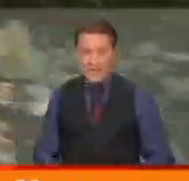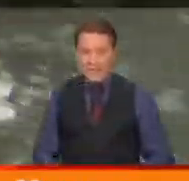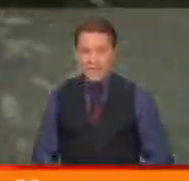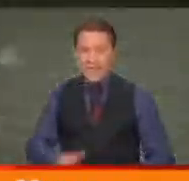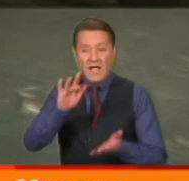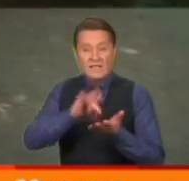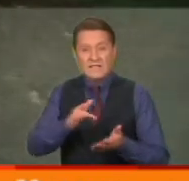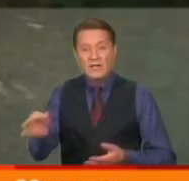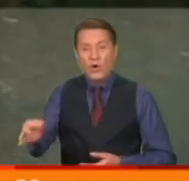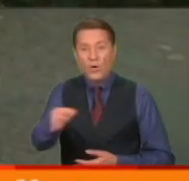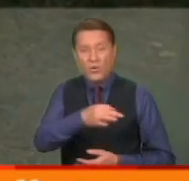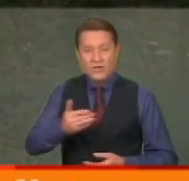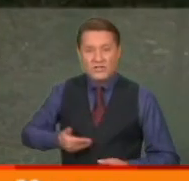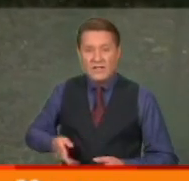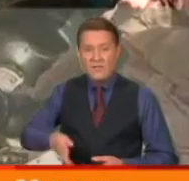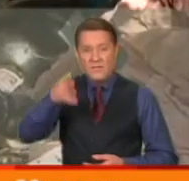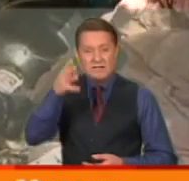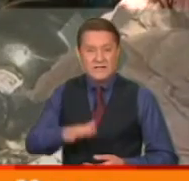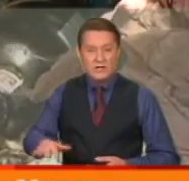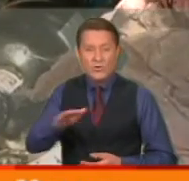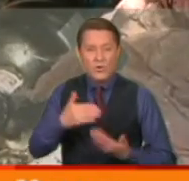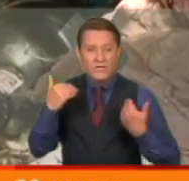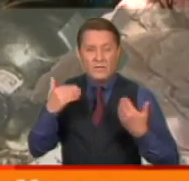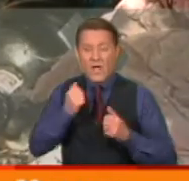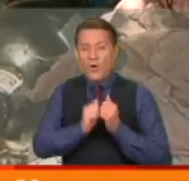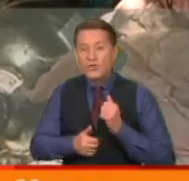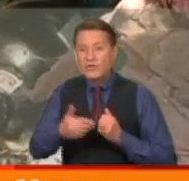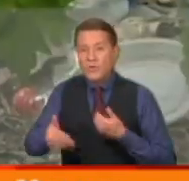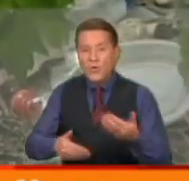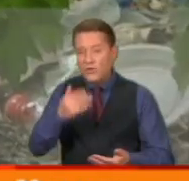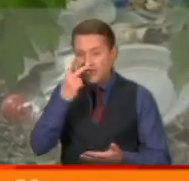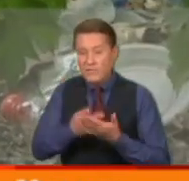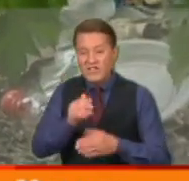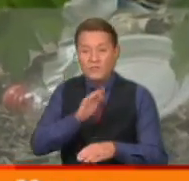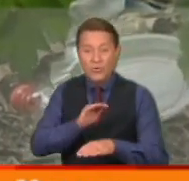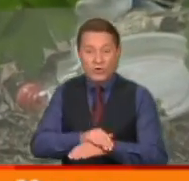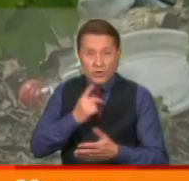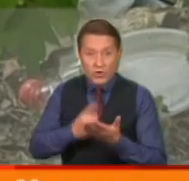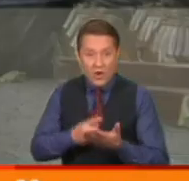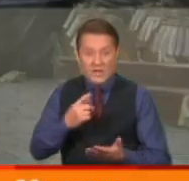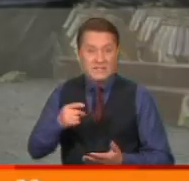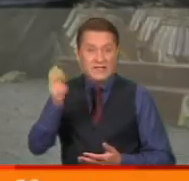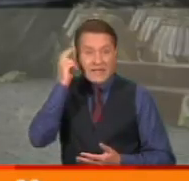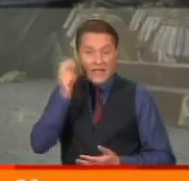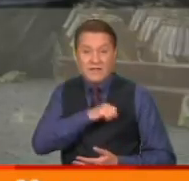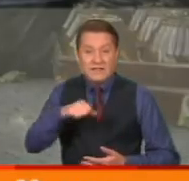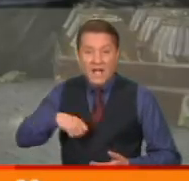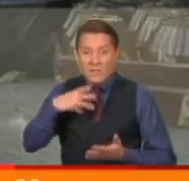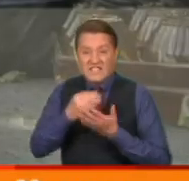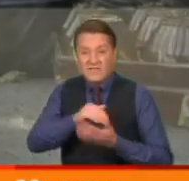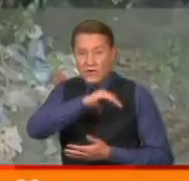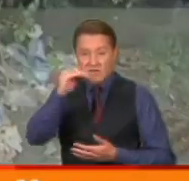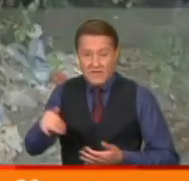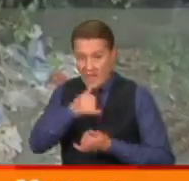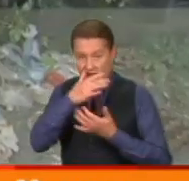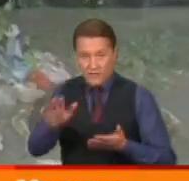Центр та околиці, житлові масиви та зони відпочинку. На кожному кроці бачимо докази, столиця не може впоратися навіть зі своїм